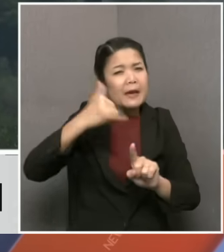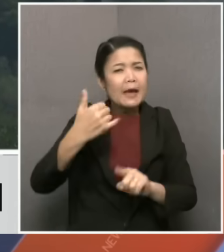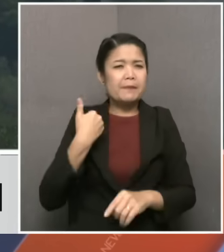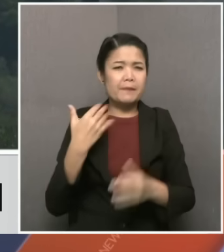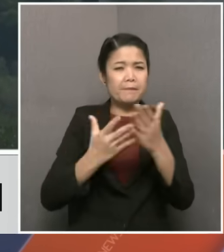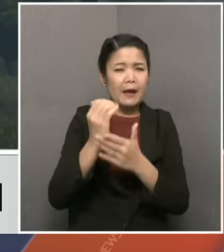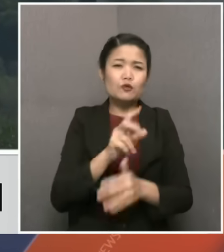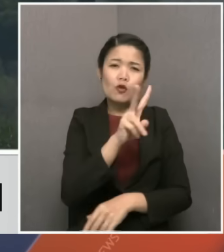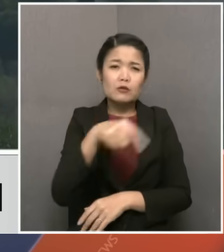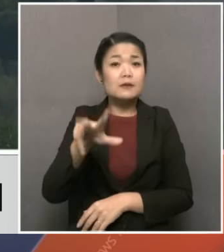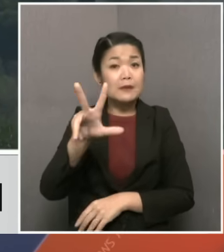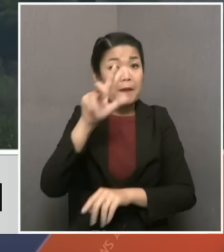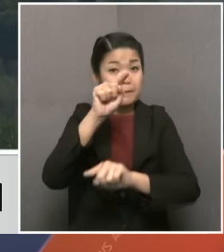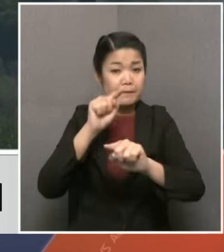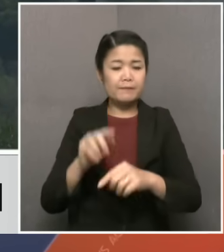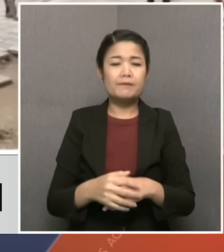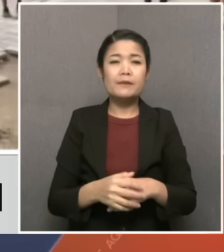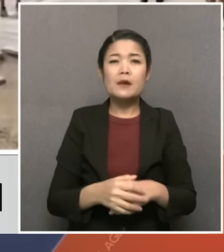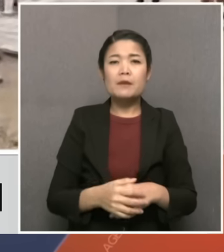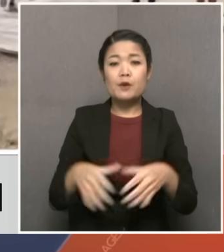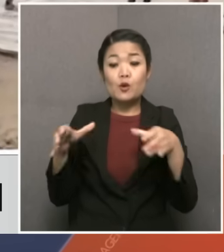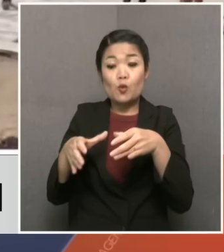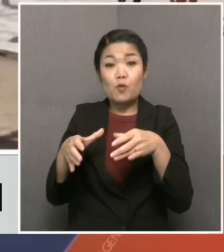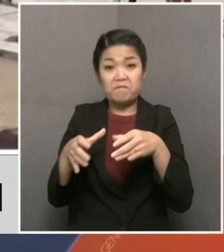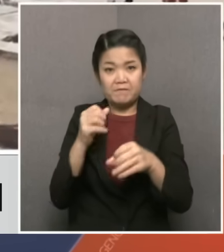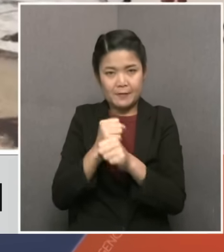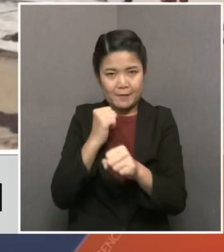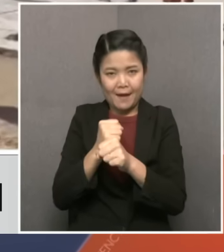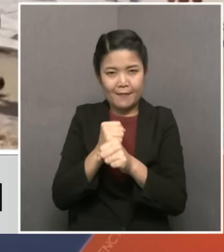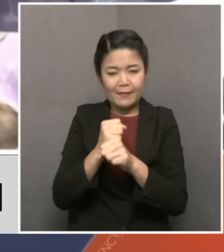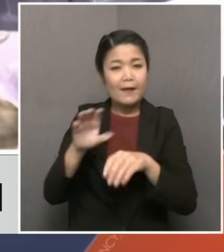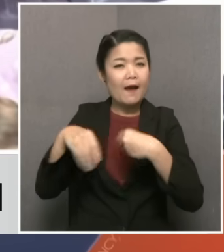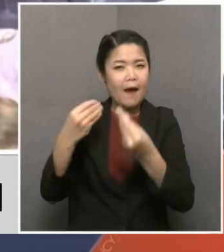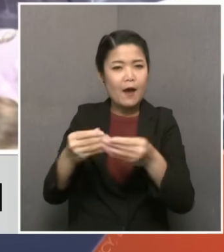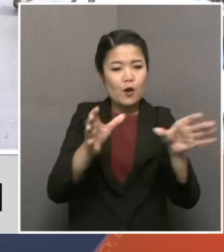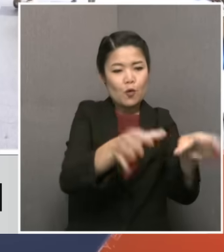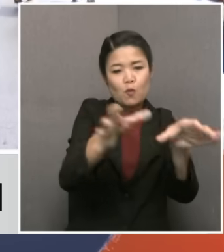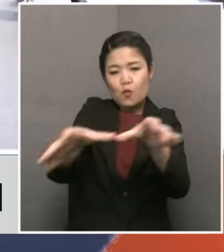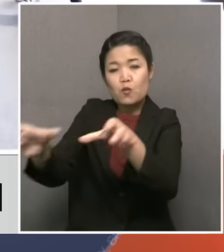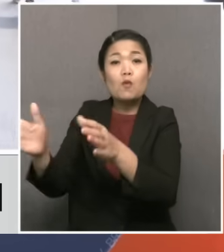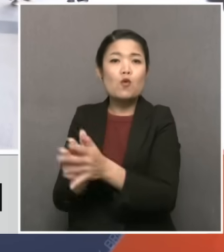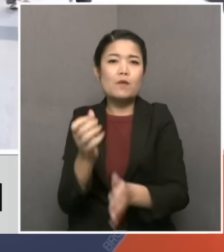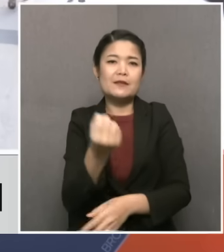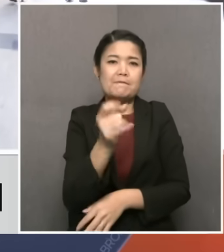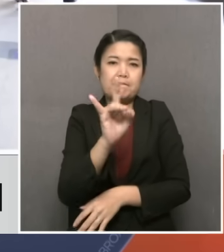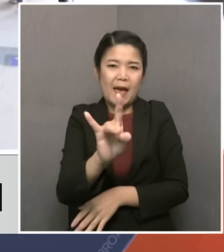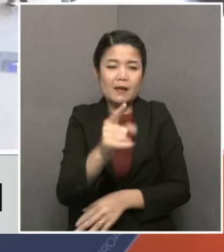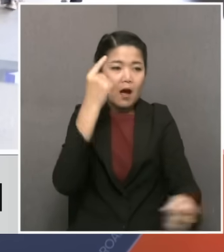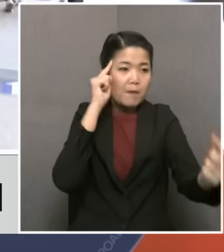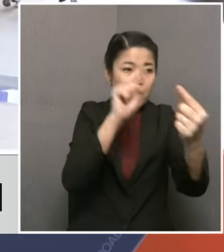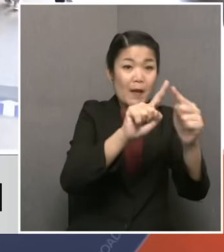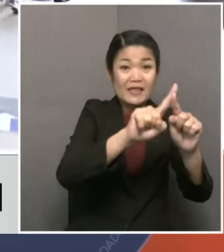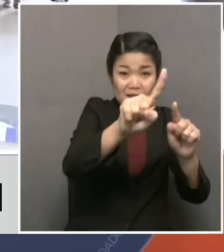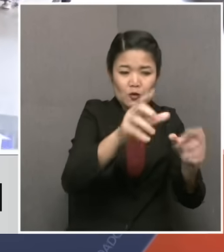มันมีการตั้งคณะทำงานนะครับคุณรุ่งวันคุณกัญจนาครับ18คณะกรรมการนะที่มาดูแต่ละเป้าหมายเห็น